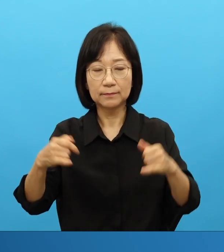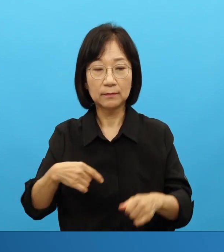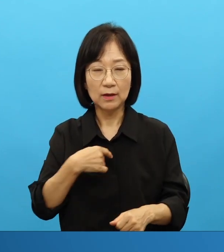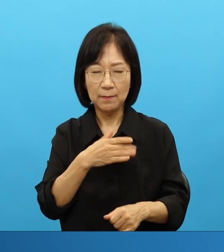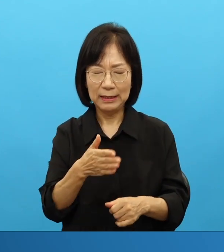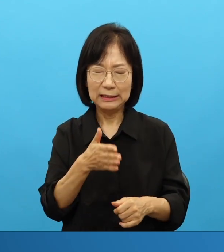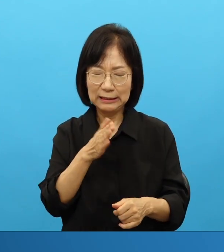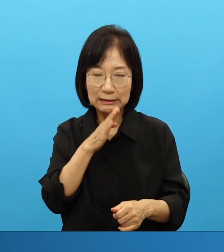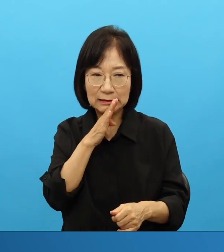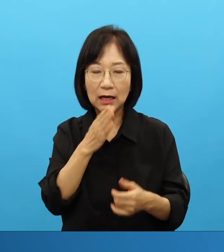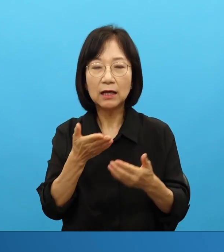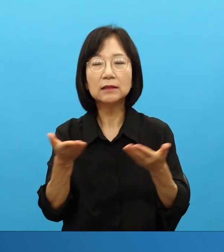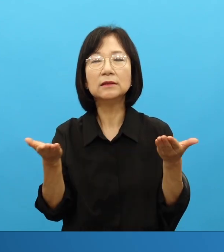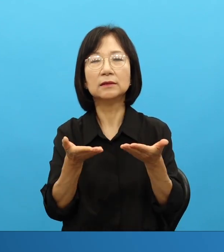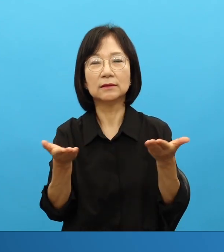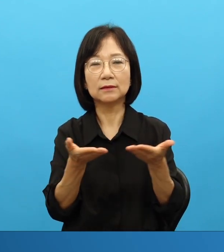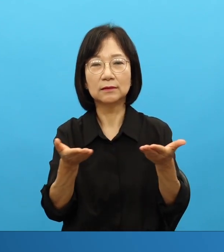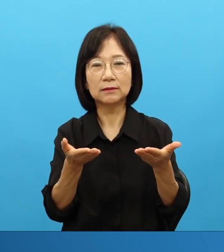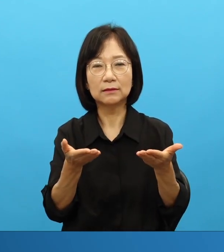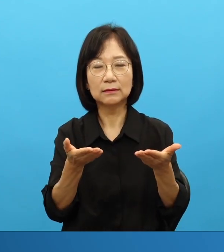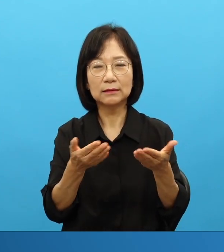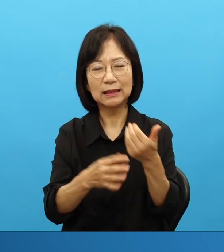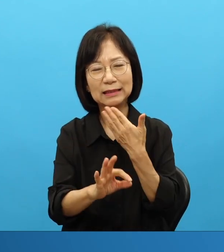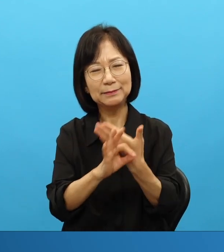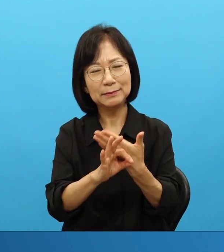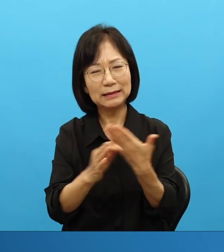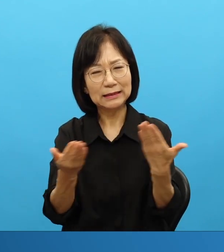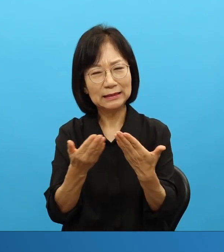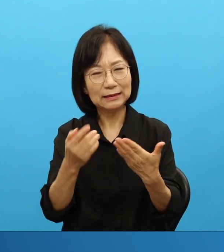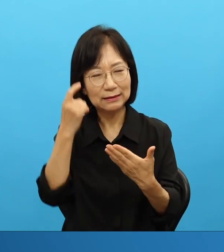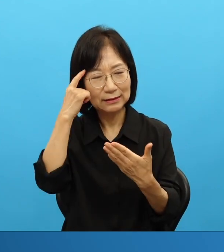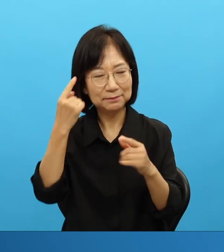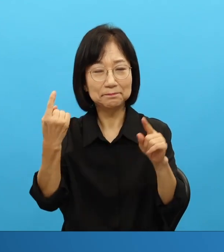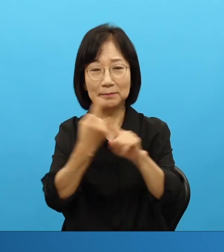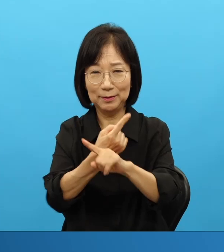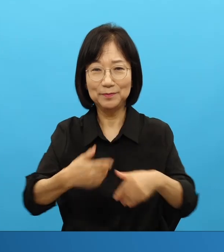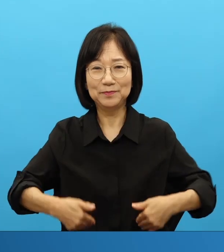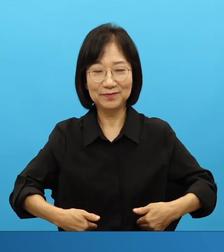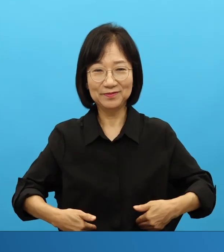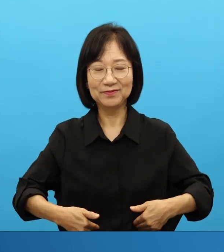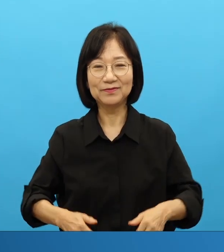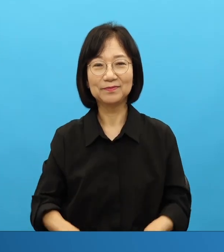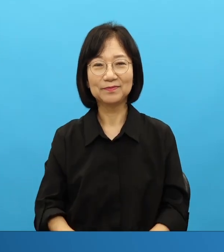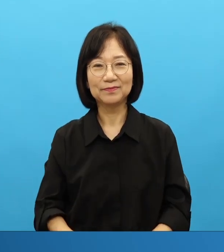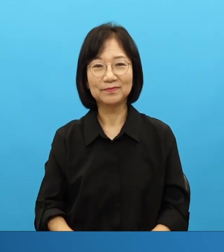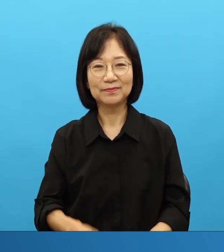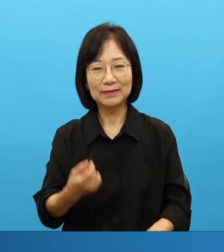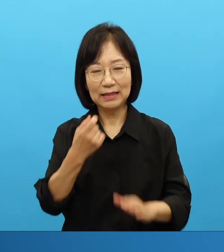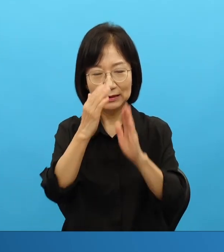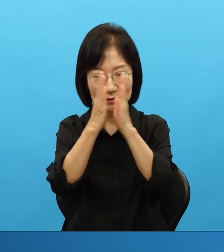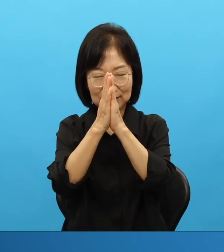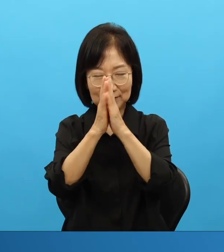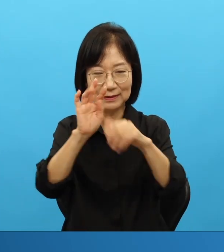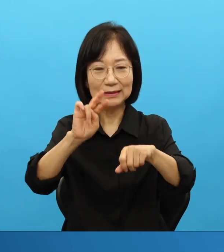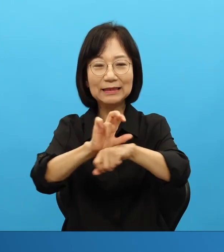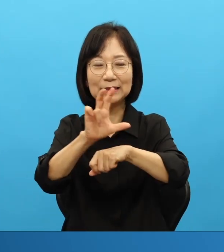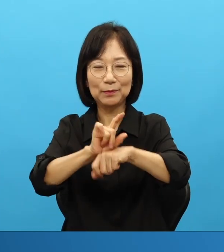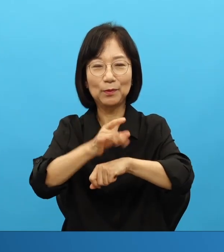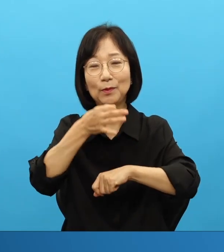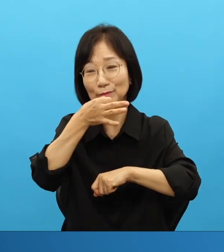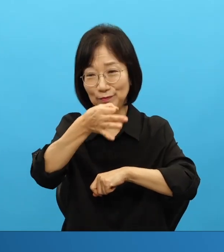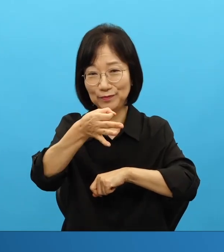본업입니다. 오늘 본업과 부업을 바꿔야 됩니다. 이걸 보고 기도 25라고 합니다.